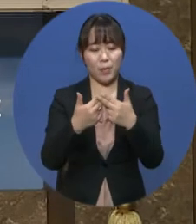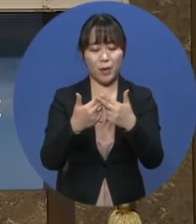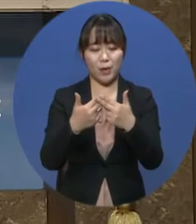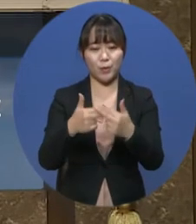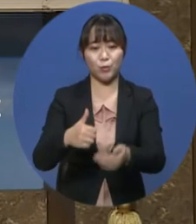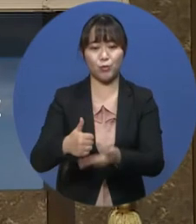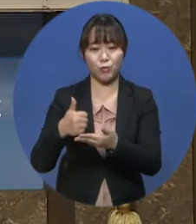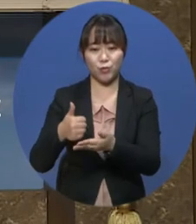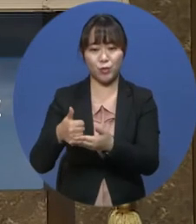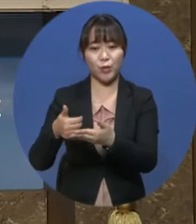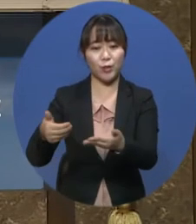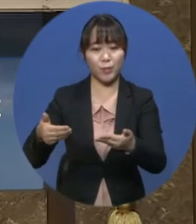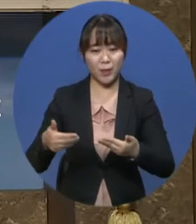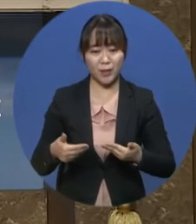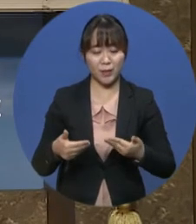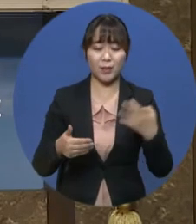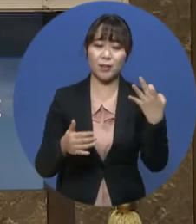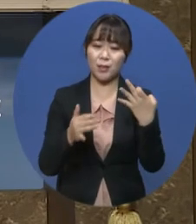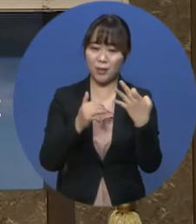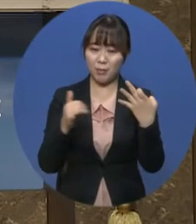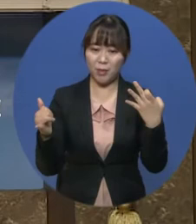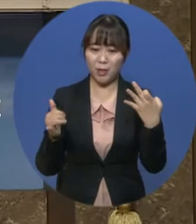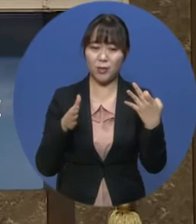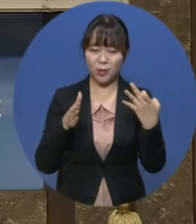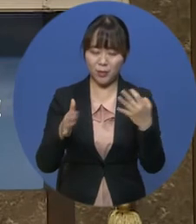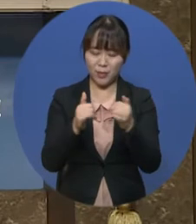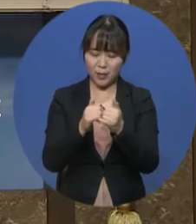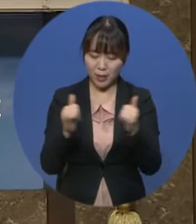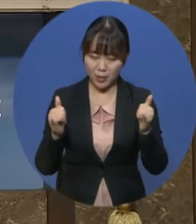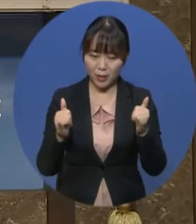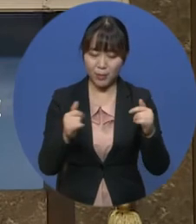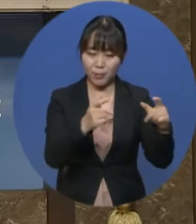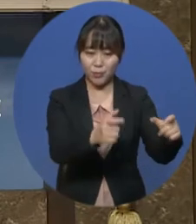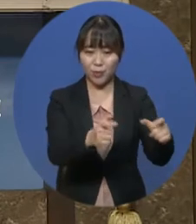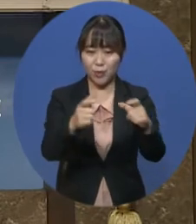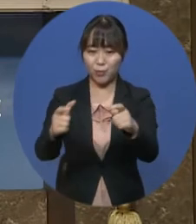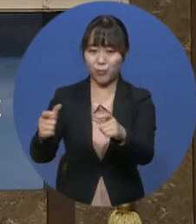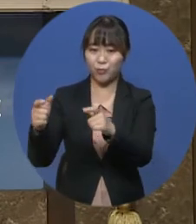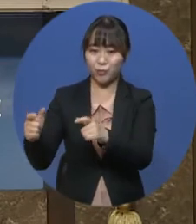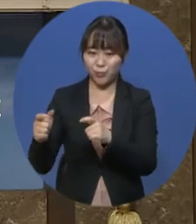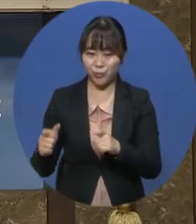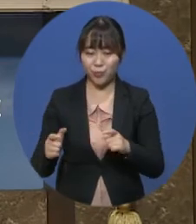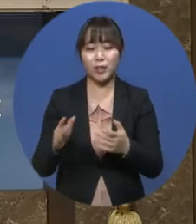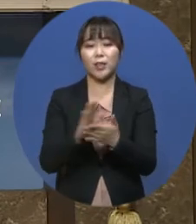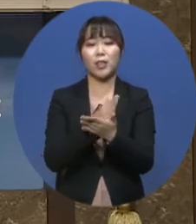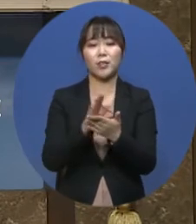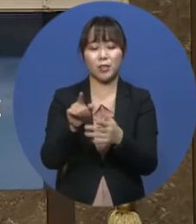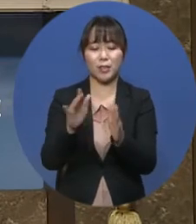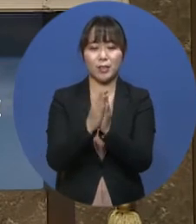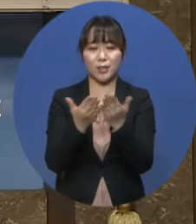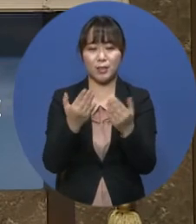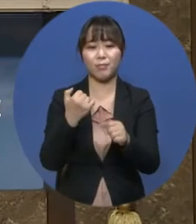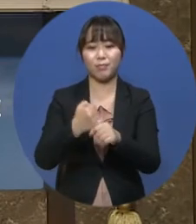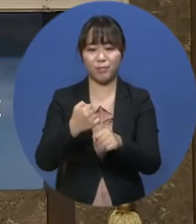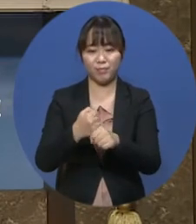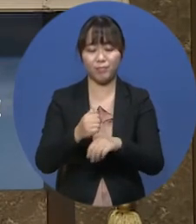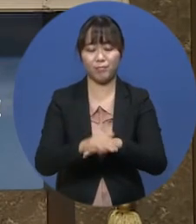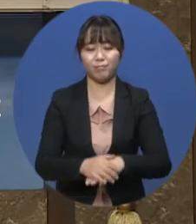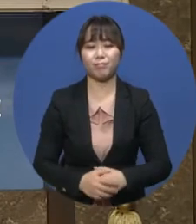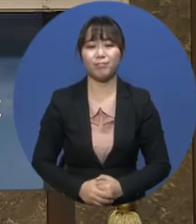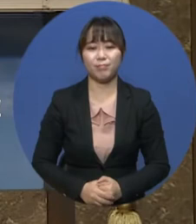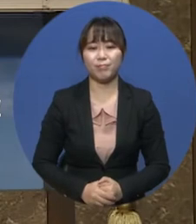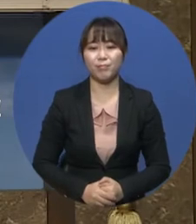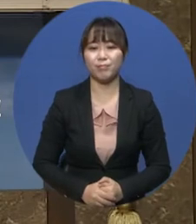추천을 받아서 14분에 전문가들이 분야별로 나눠서 어 그 책을 만들었습니다